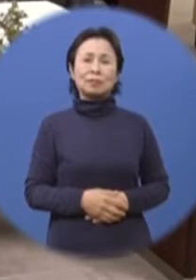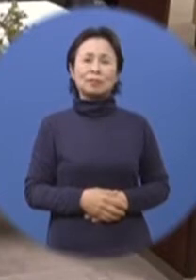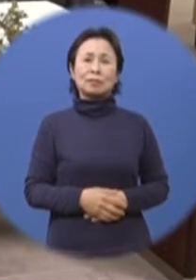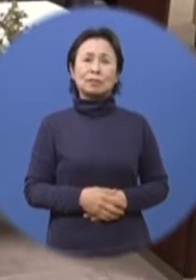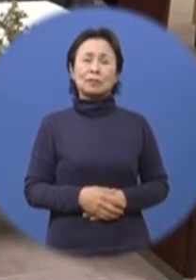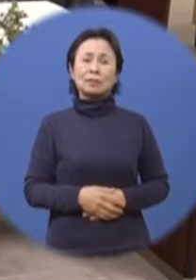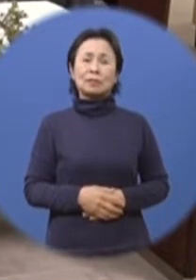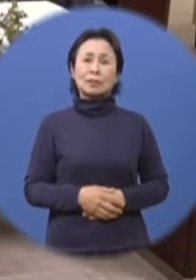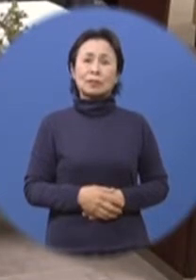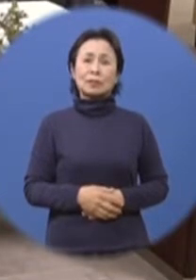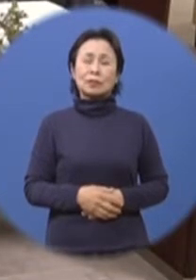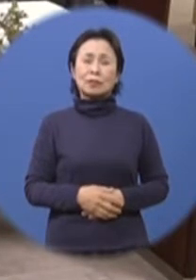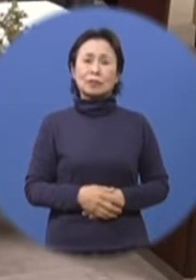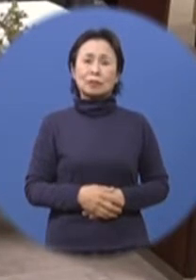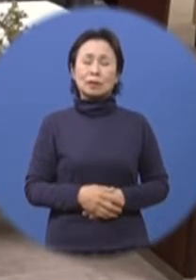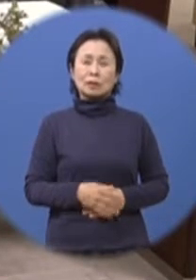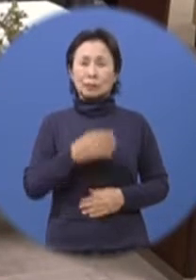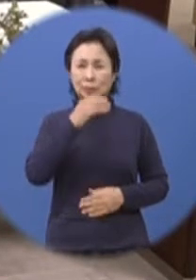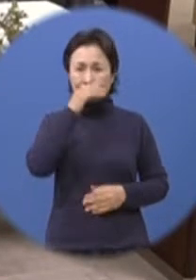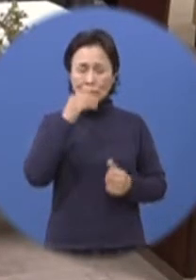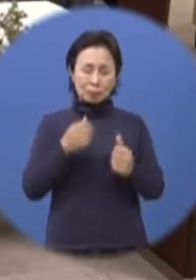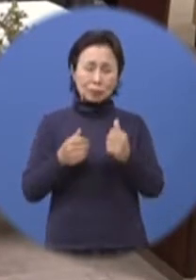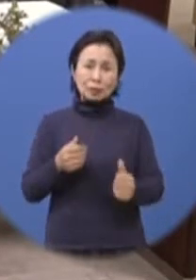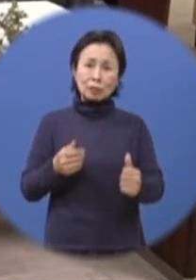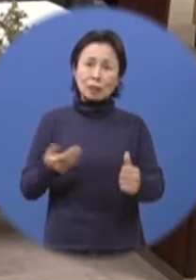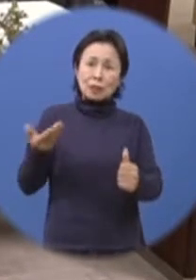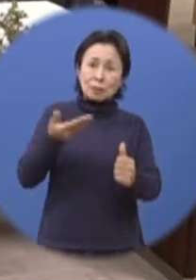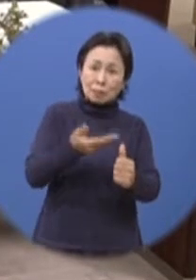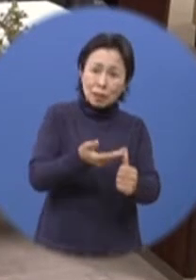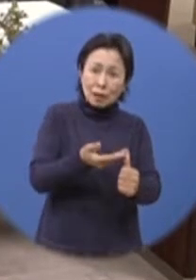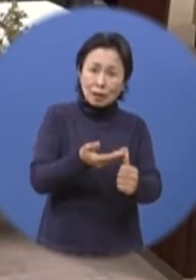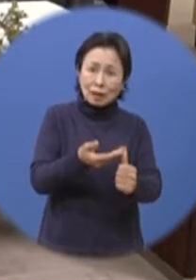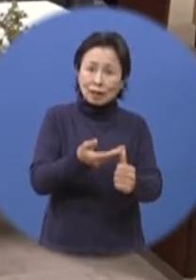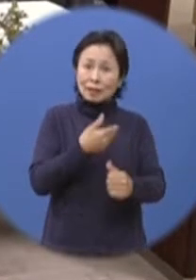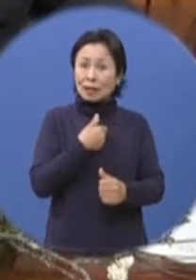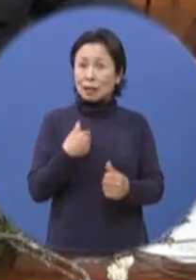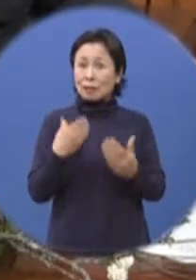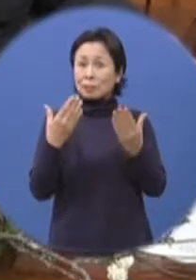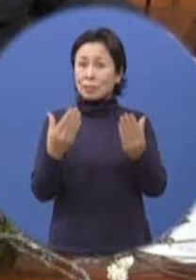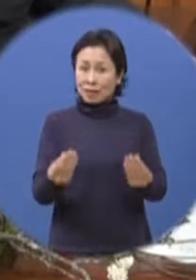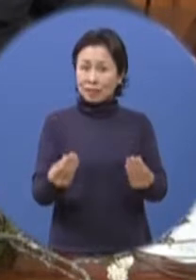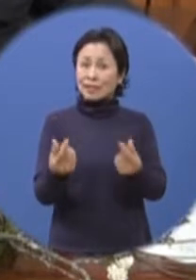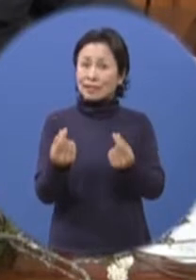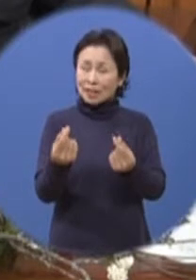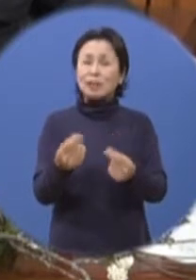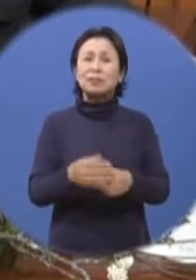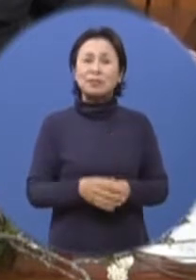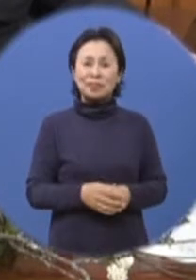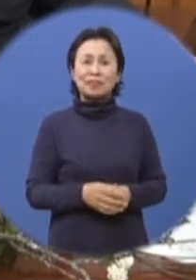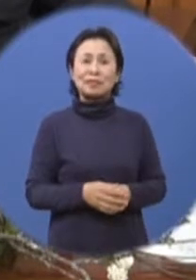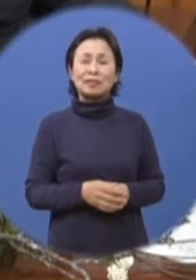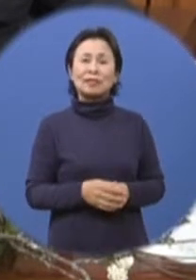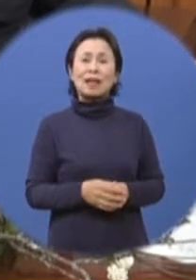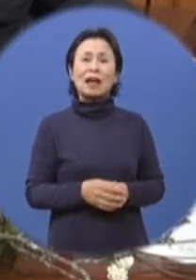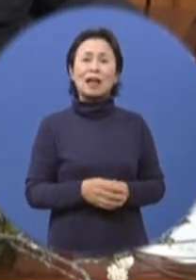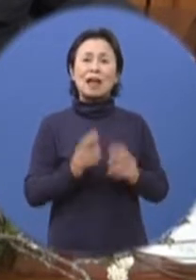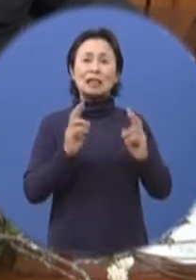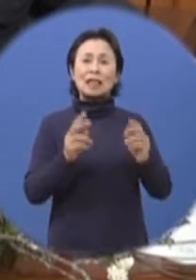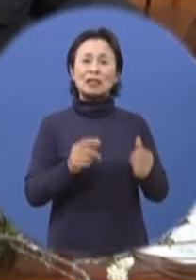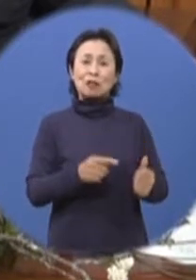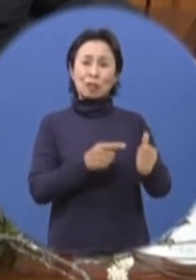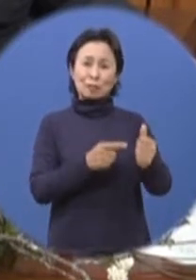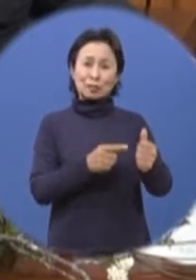さんのところをうまくその上が居るくださってるわけですよね今もう社長があり